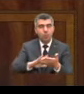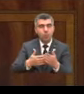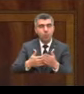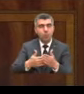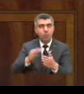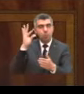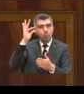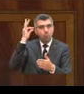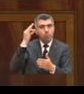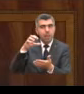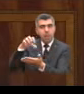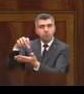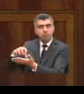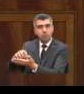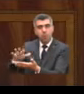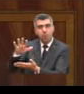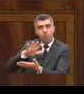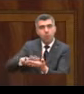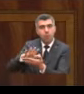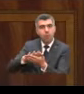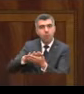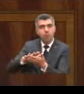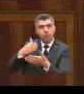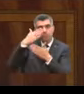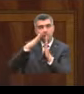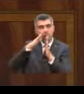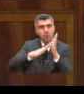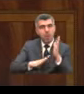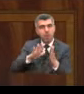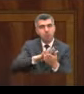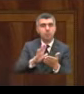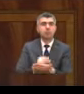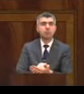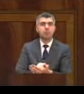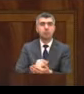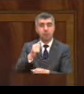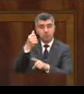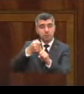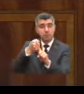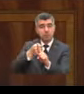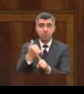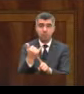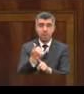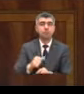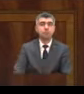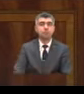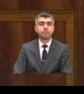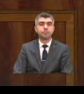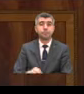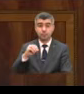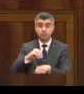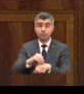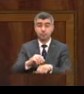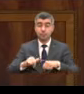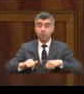مجموعة من المدن المغربية في ظرف سنة من إطلاق هذا الورش، وهذا إنجاز مهم وكبير. أصبحنا السيدة الوزيرة